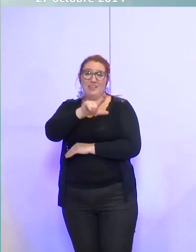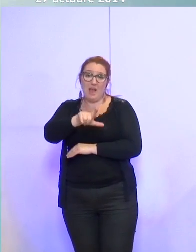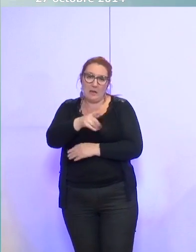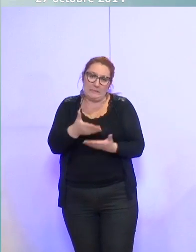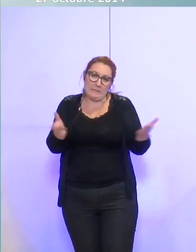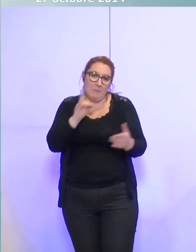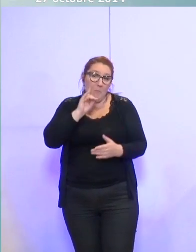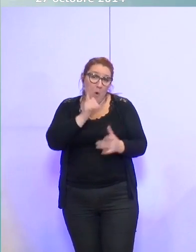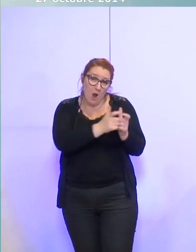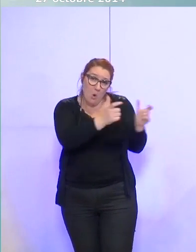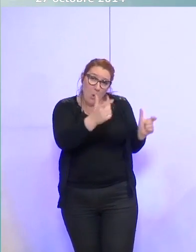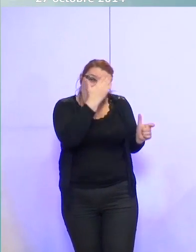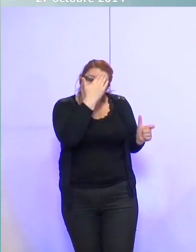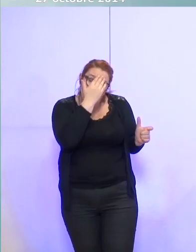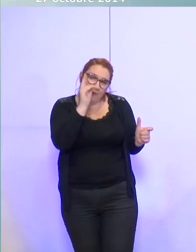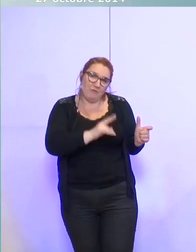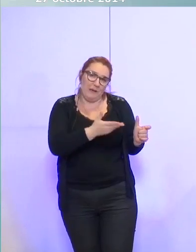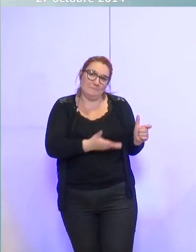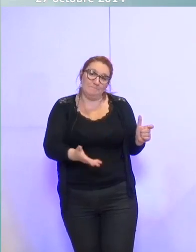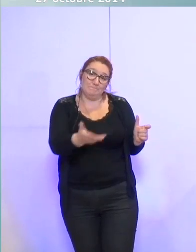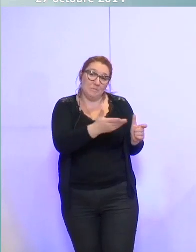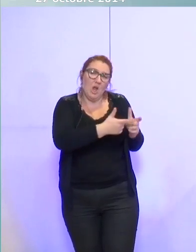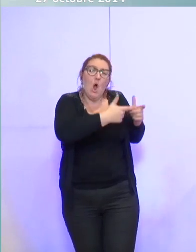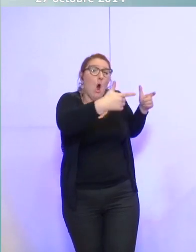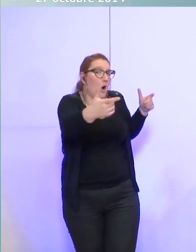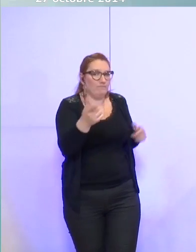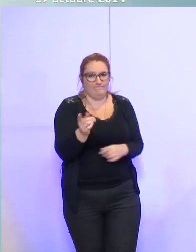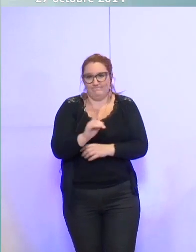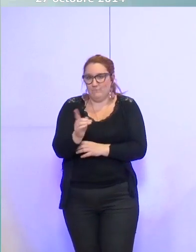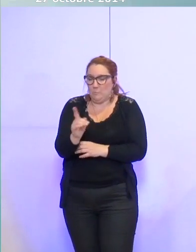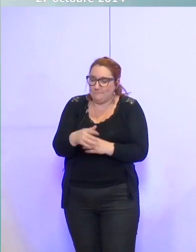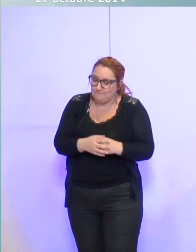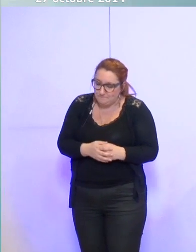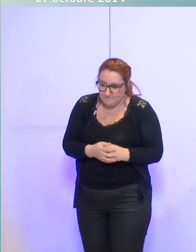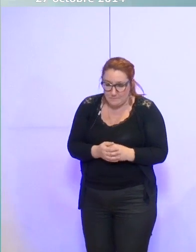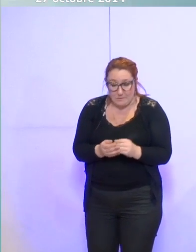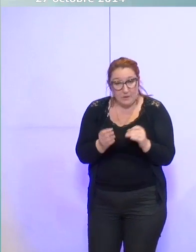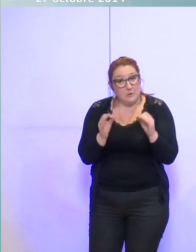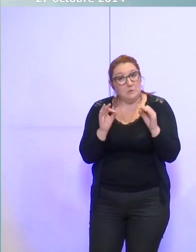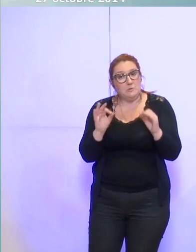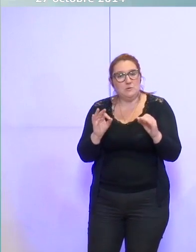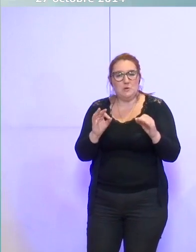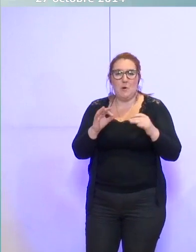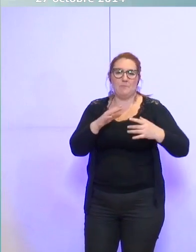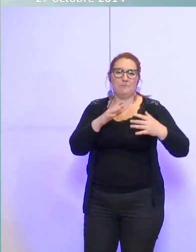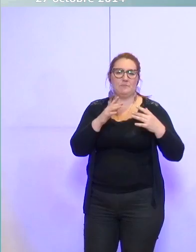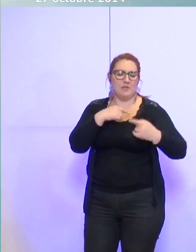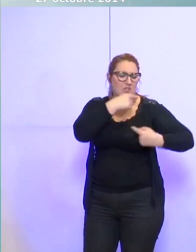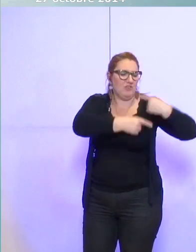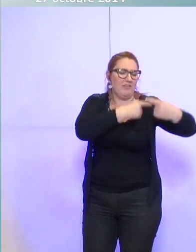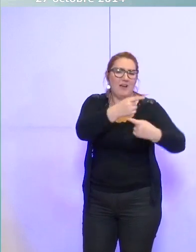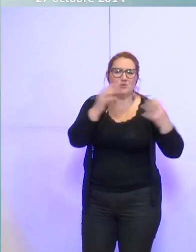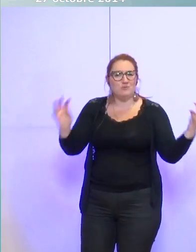vous connaissez les locaux, ils ne sont pas très, très, très grands, et où cette question de l'intergénérationnel, du mieux vivre